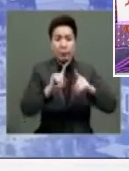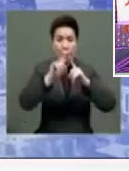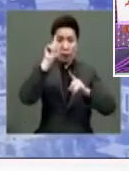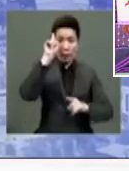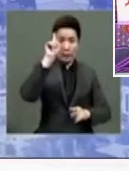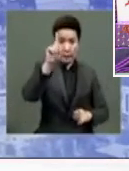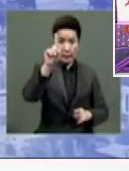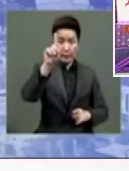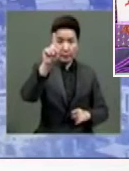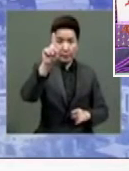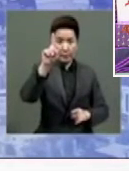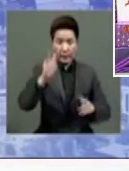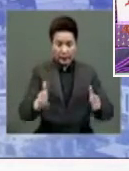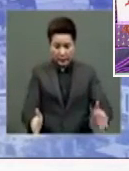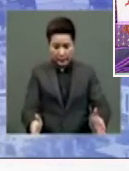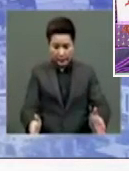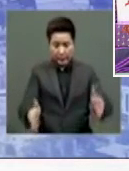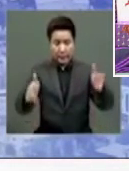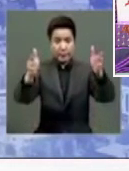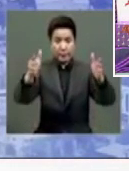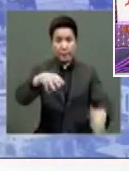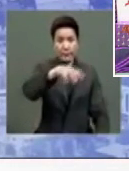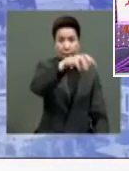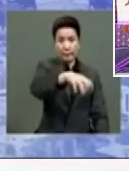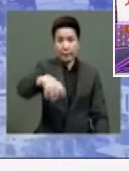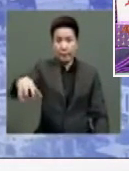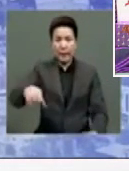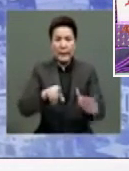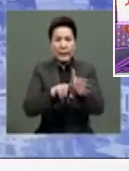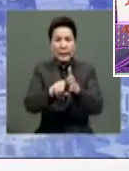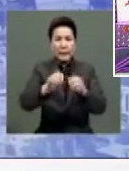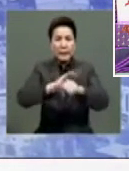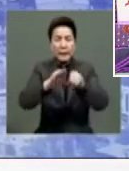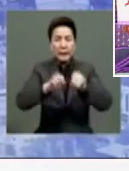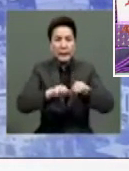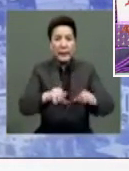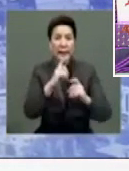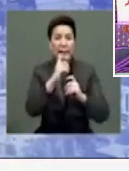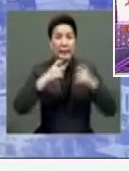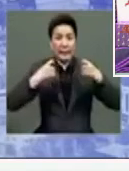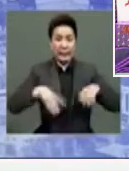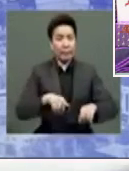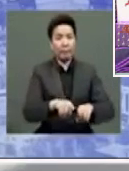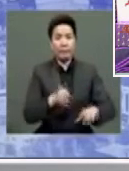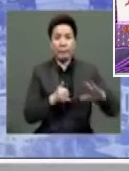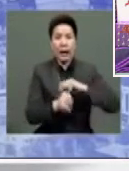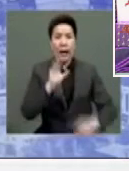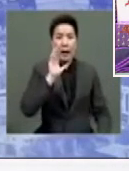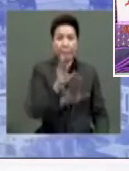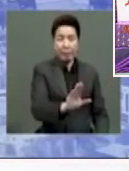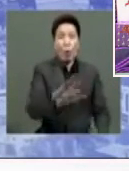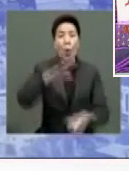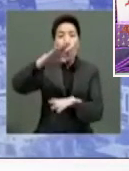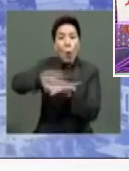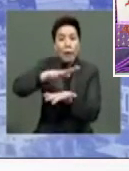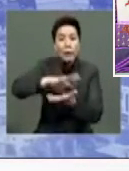ยิ่งขึ้นยกตัวอย่างเช่นผมเห็นบางจังหวัดนะคุณธยาเรวมถึงลึกลงไปในบางอำเภอบางตำบลเลยเนี่ยเา